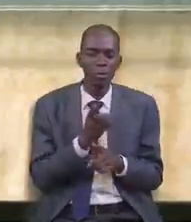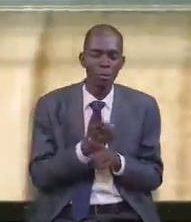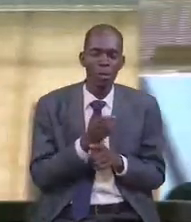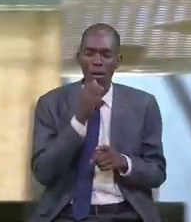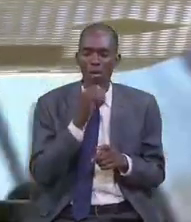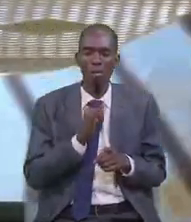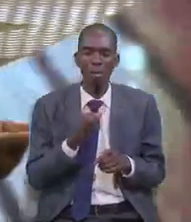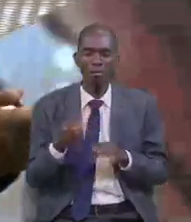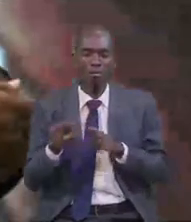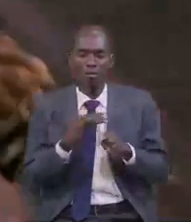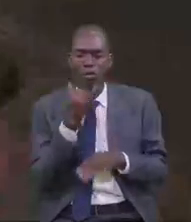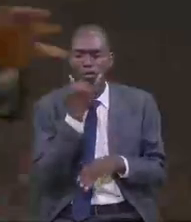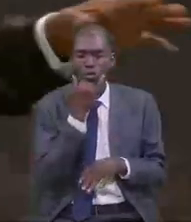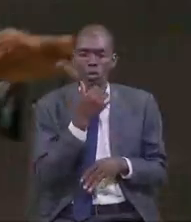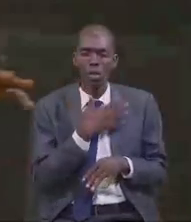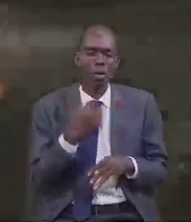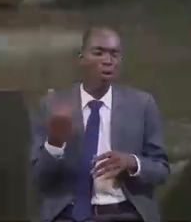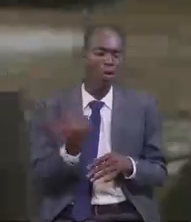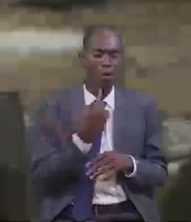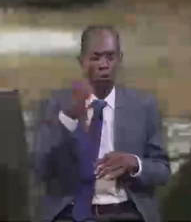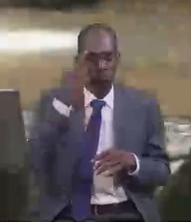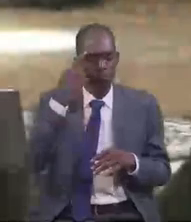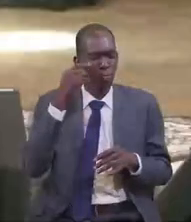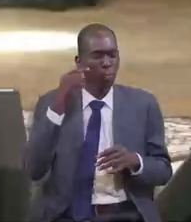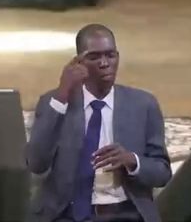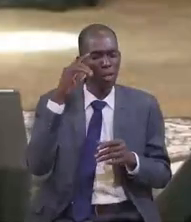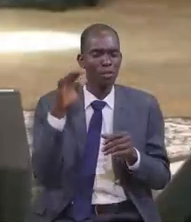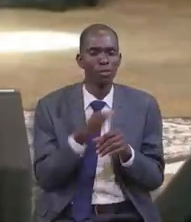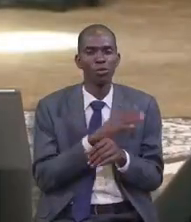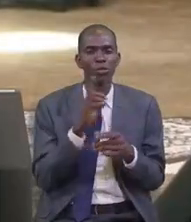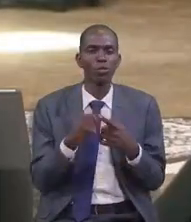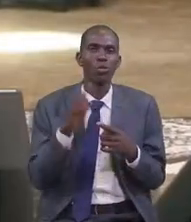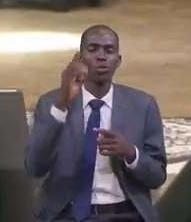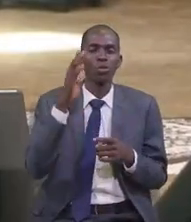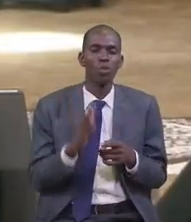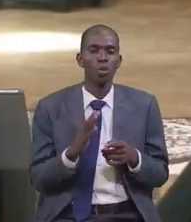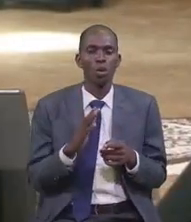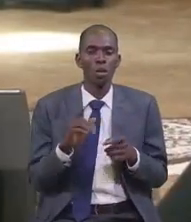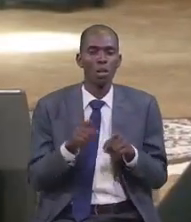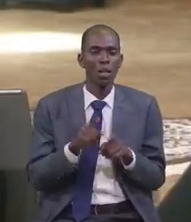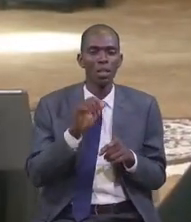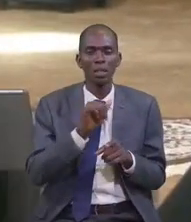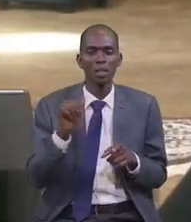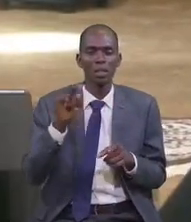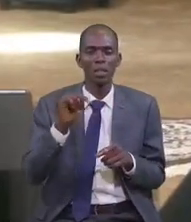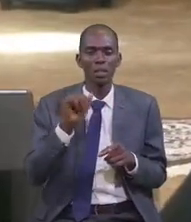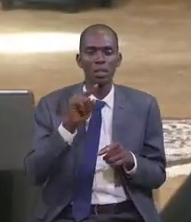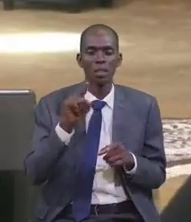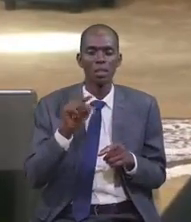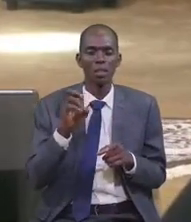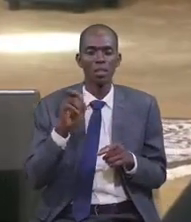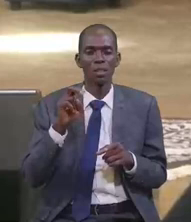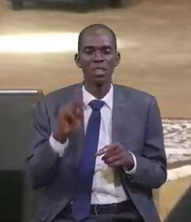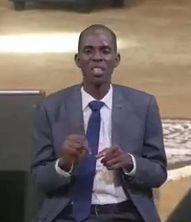suis donné consciencieusement de tout mon cœur au Seigneur comme un Nazaréen? Parlez en vos cœurs